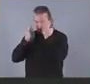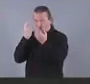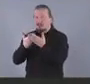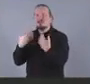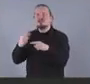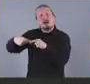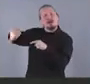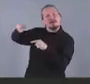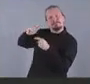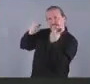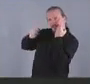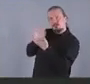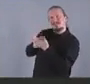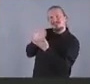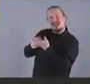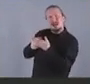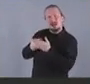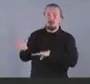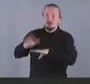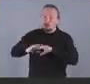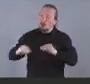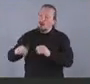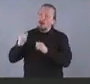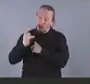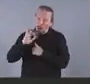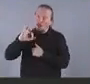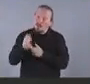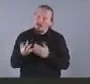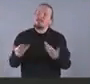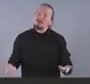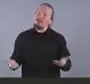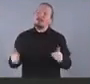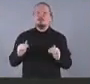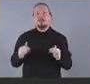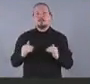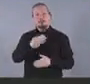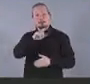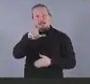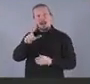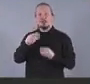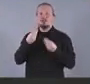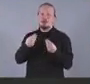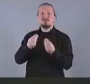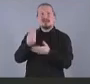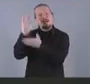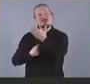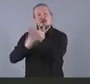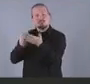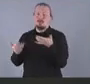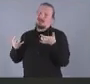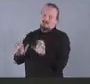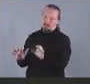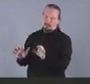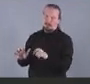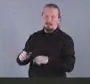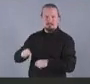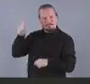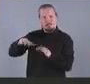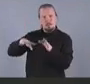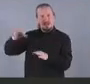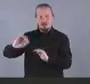précédent mandat, a été longue, mais la MEL se donne les moyens de lutter contre l'absentéisme et de renforcer le devoir d'assiduité des